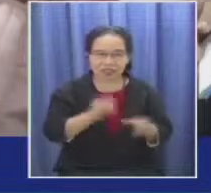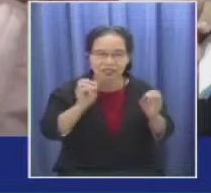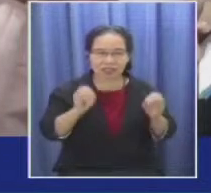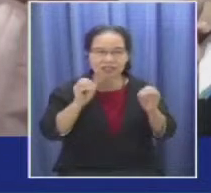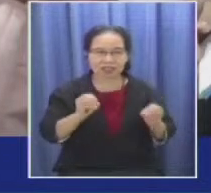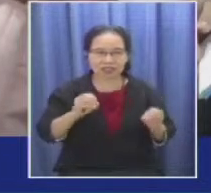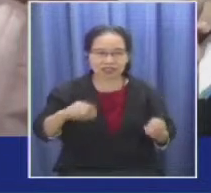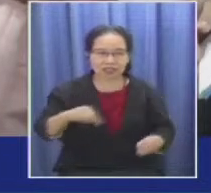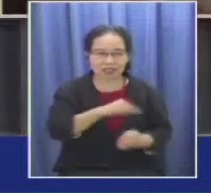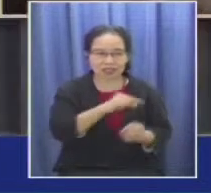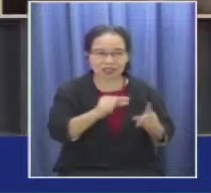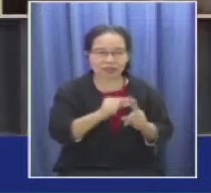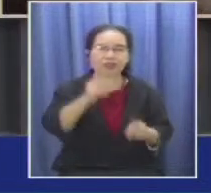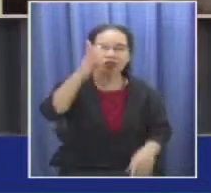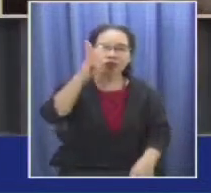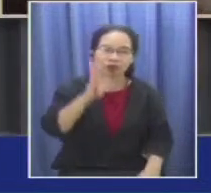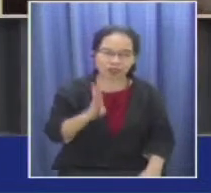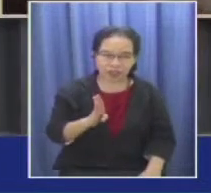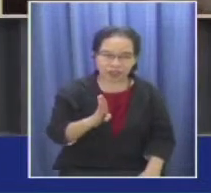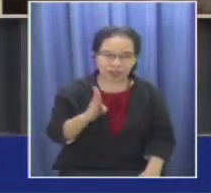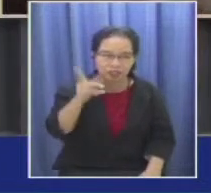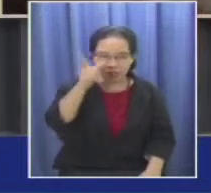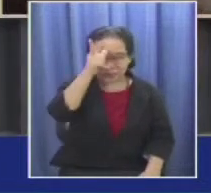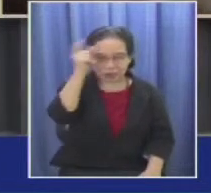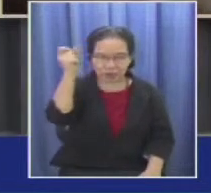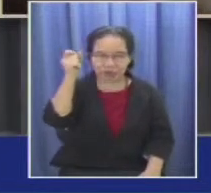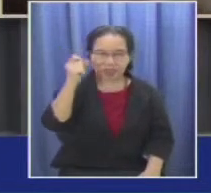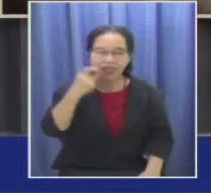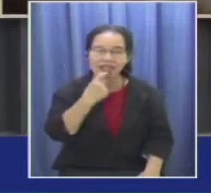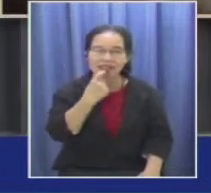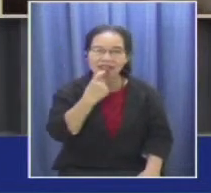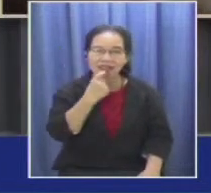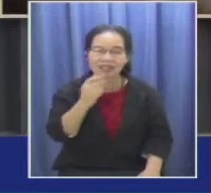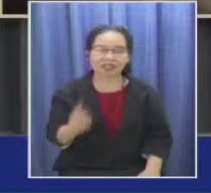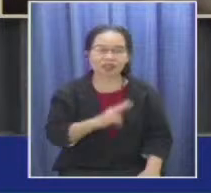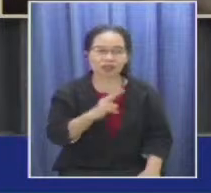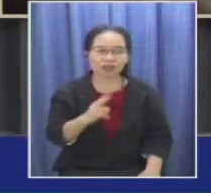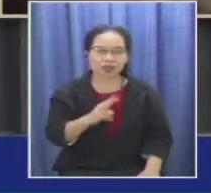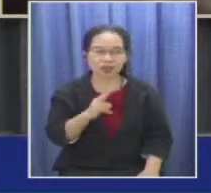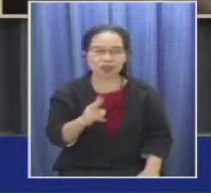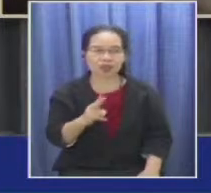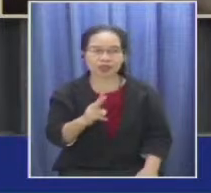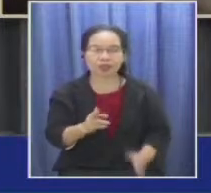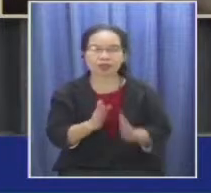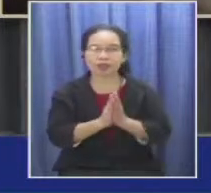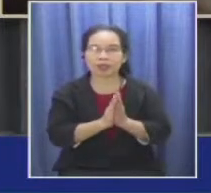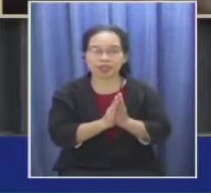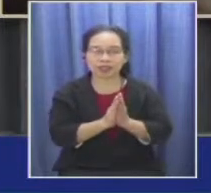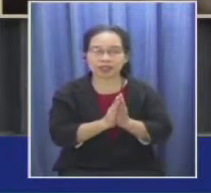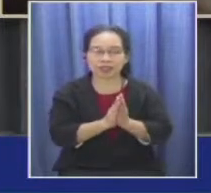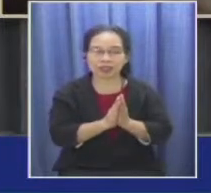wa wo nsɛmu wo tetremantene manyakopon kyerɛkyerɛ wo. Hwɛ wo maame wo papa wo nuanom